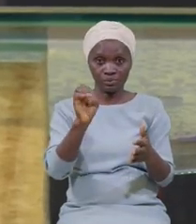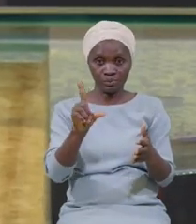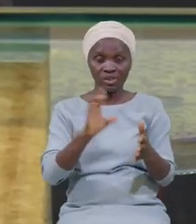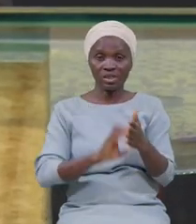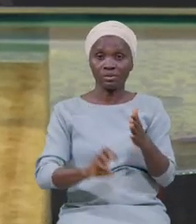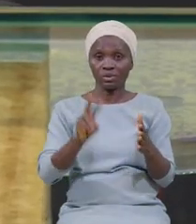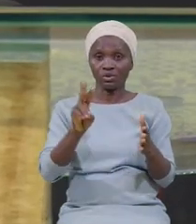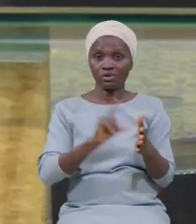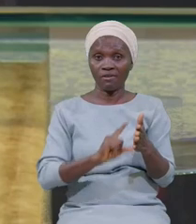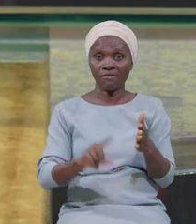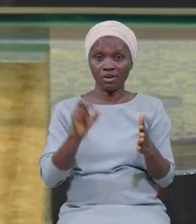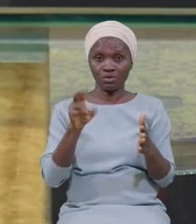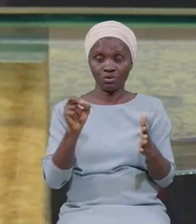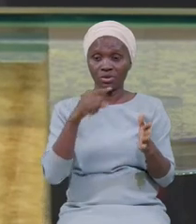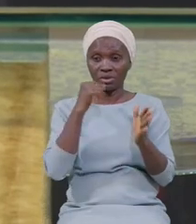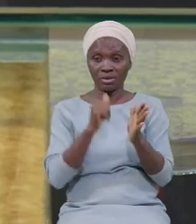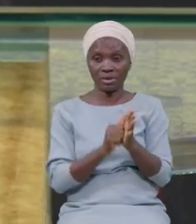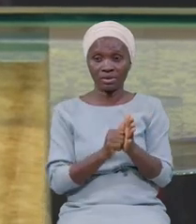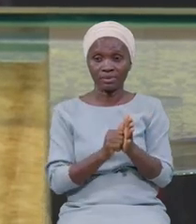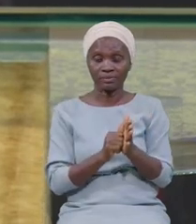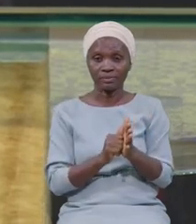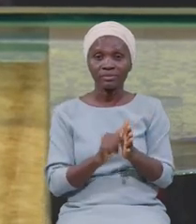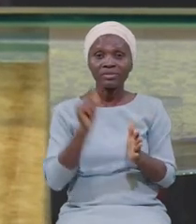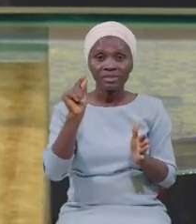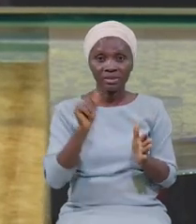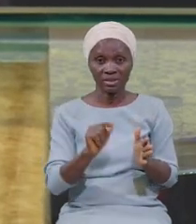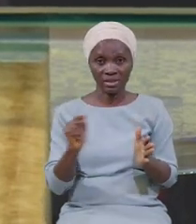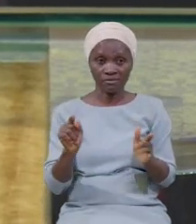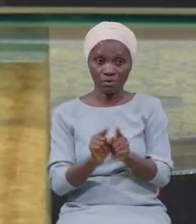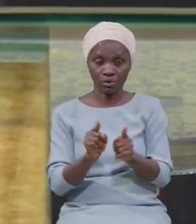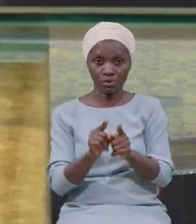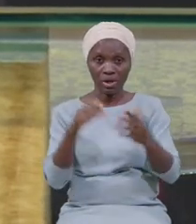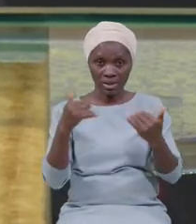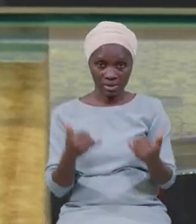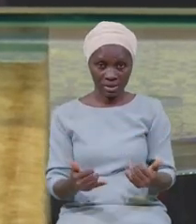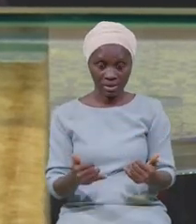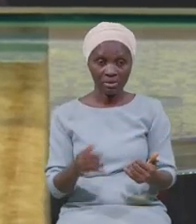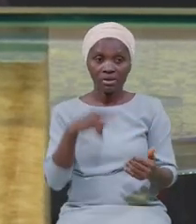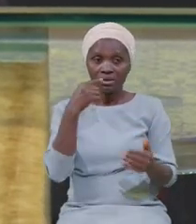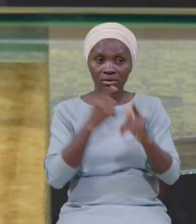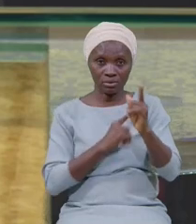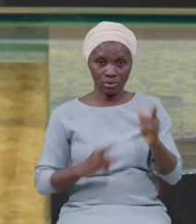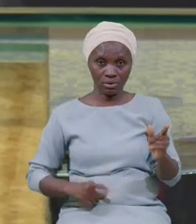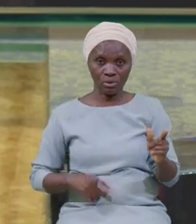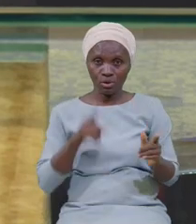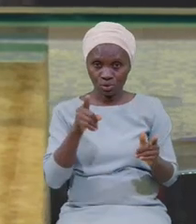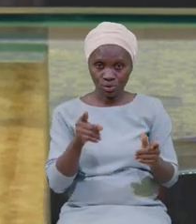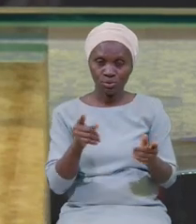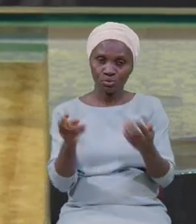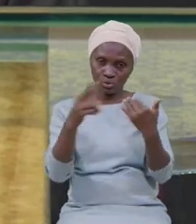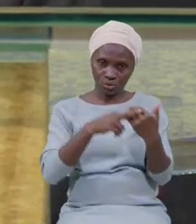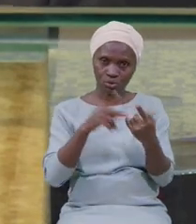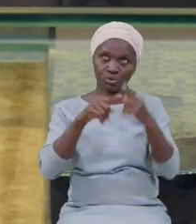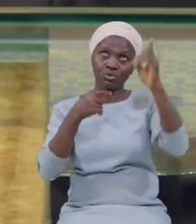verset 12. « Maintenant encore, dit l'Éternel, revenez à moi de tout